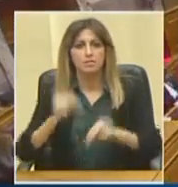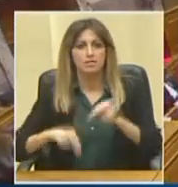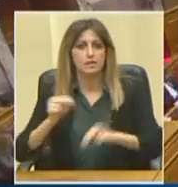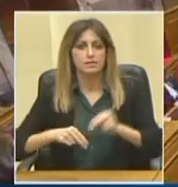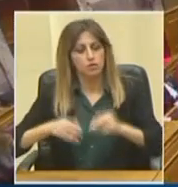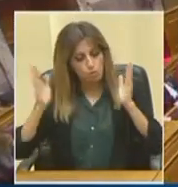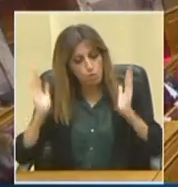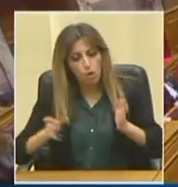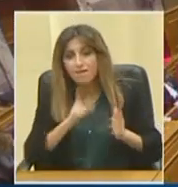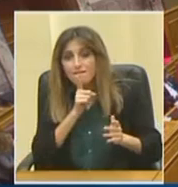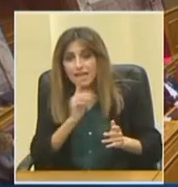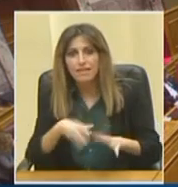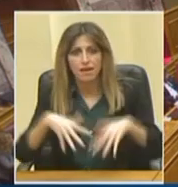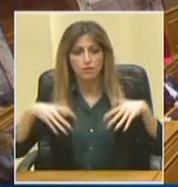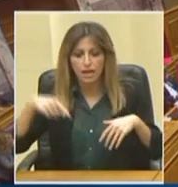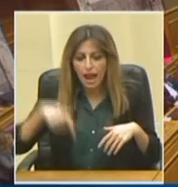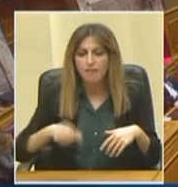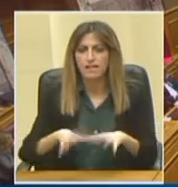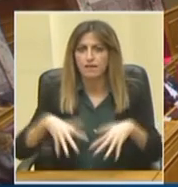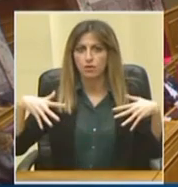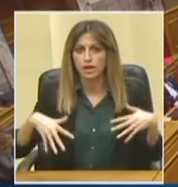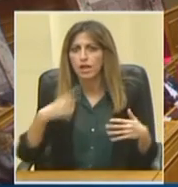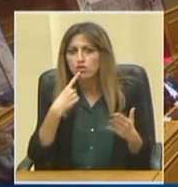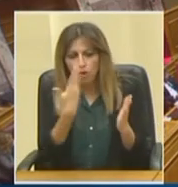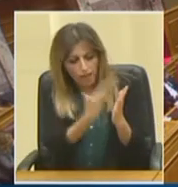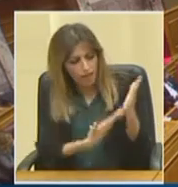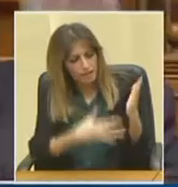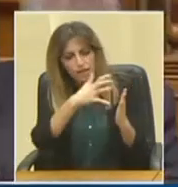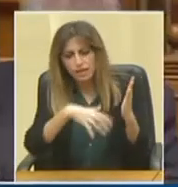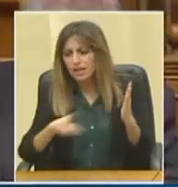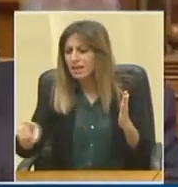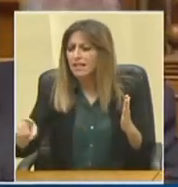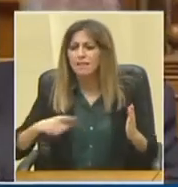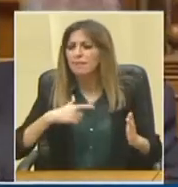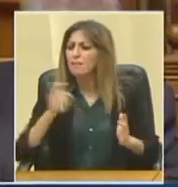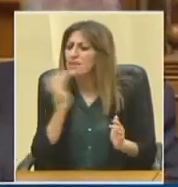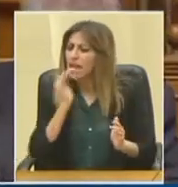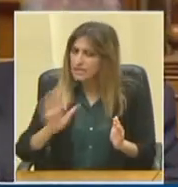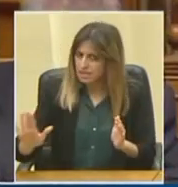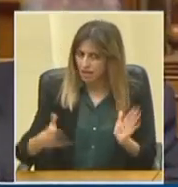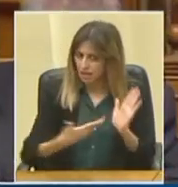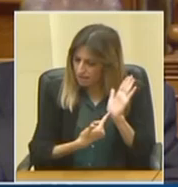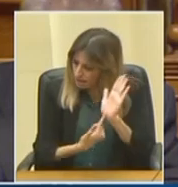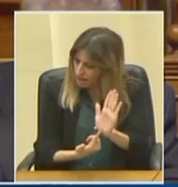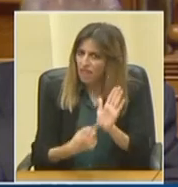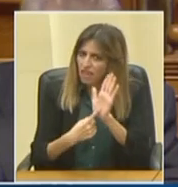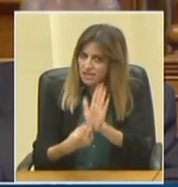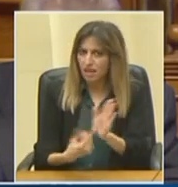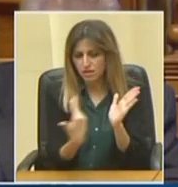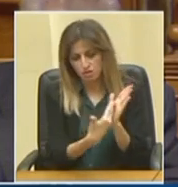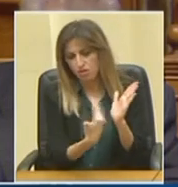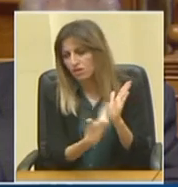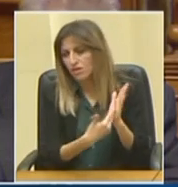Και θέλω κύριε Μητσοτάκη να σας υπενθυμίσω, θα τα δείτε, μην βιάζεστε. Και θέλω να σας